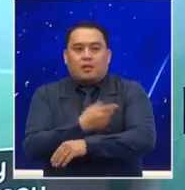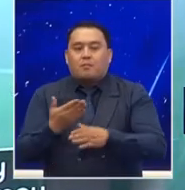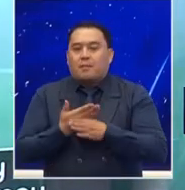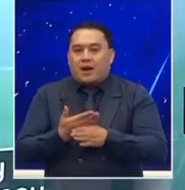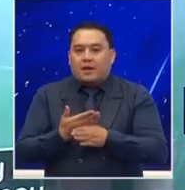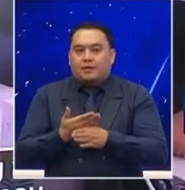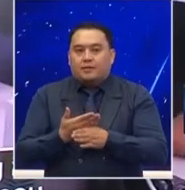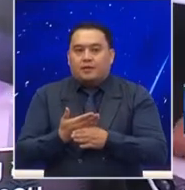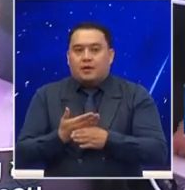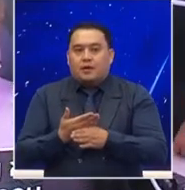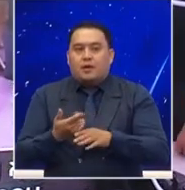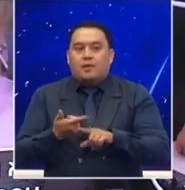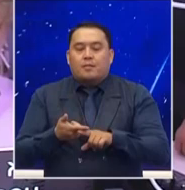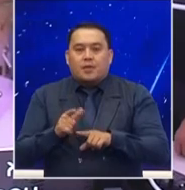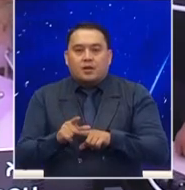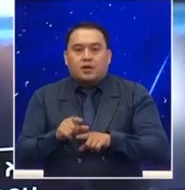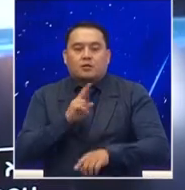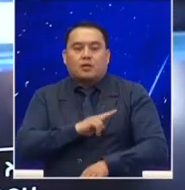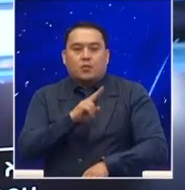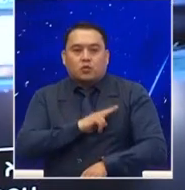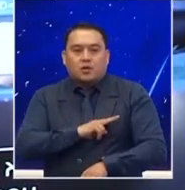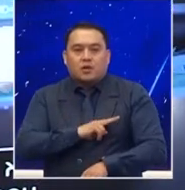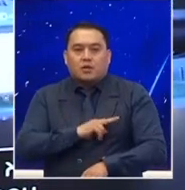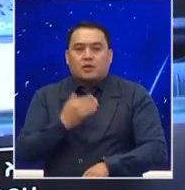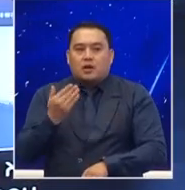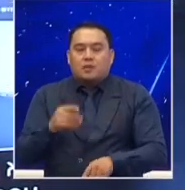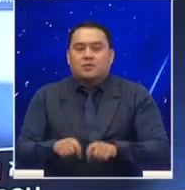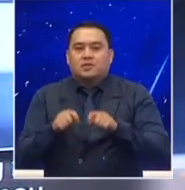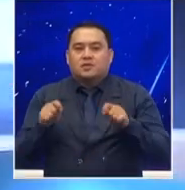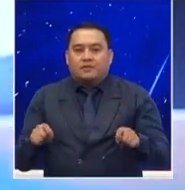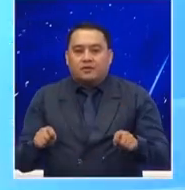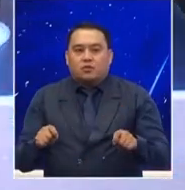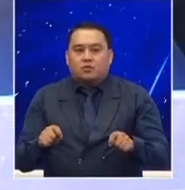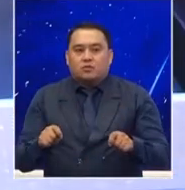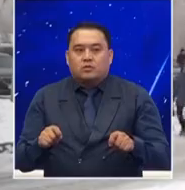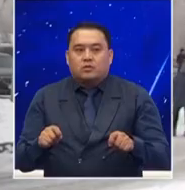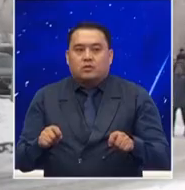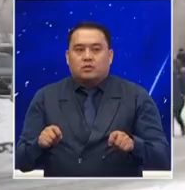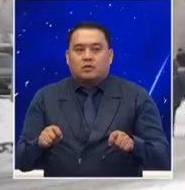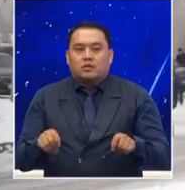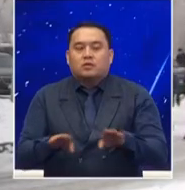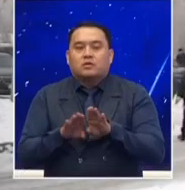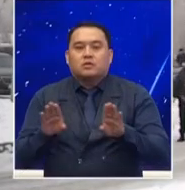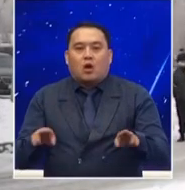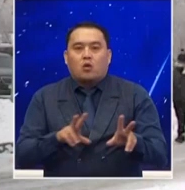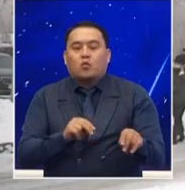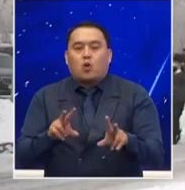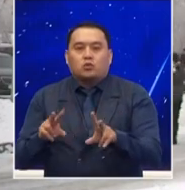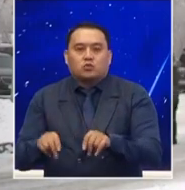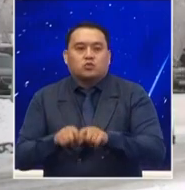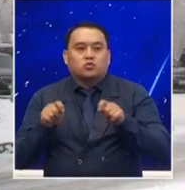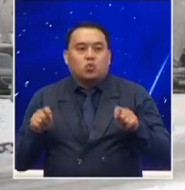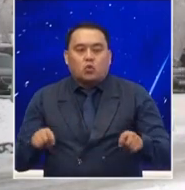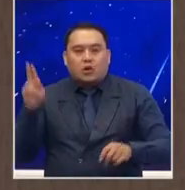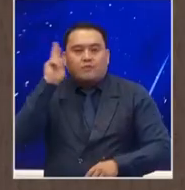нам. Помогали, работали, и для них мы должны вот такие условия создать. Аналогичные благоприятные условия созданы